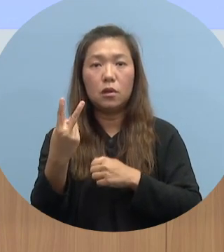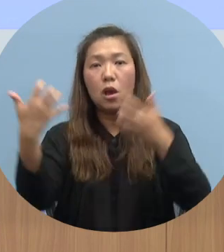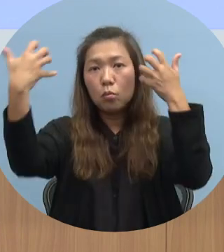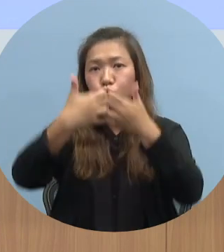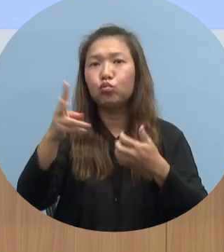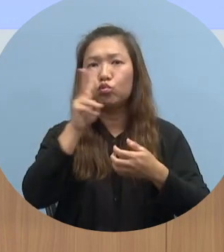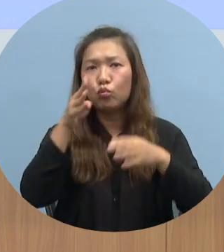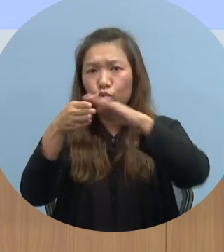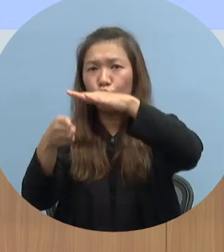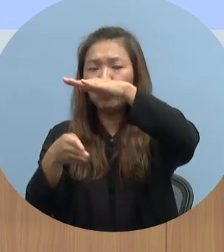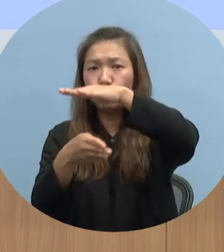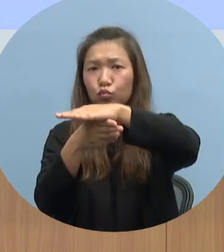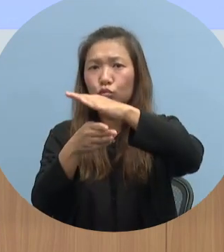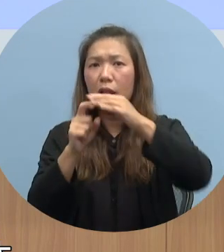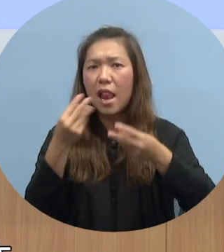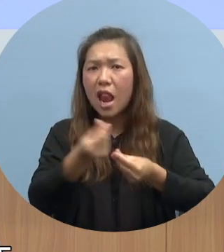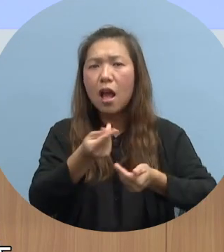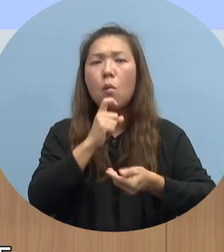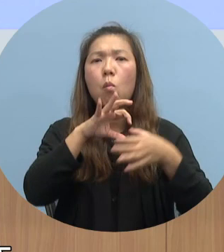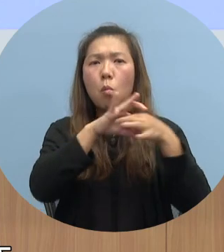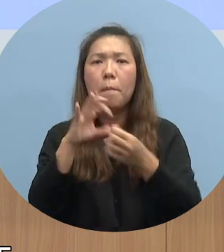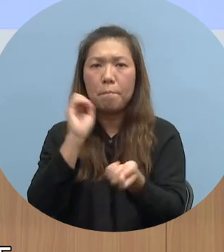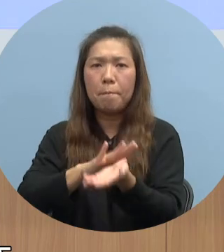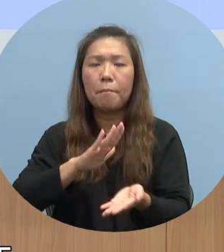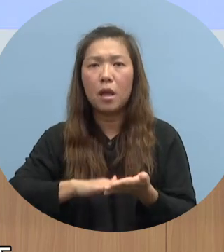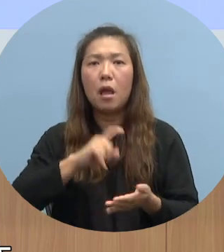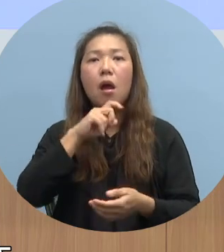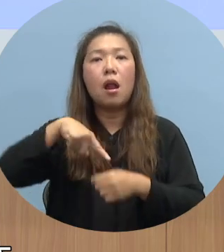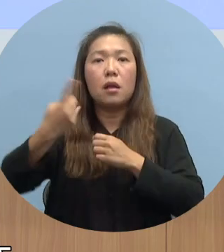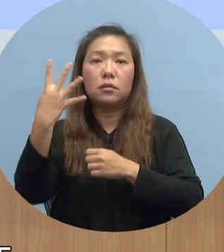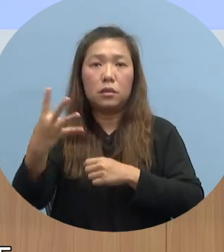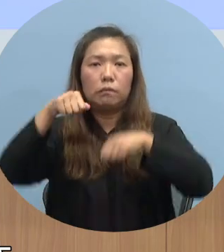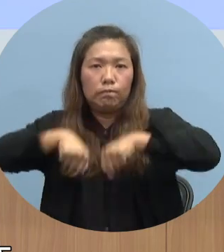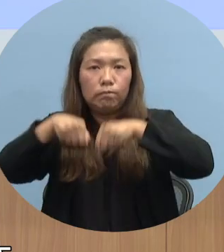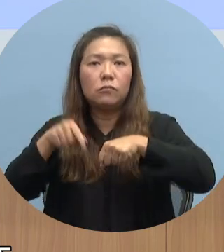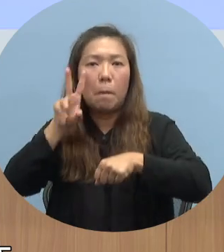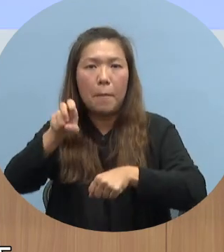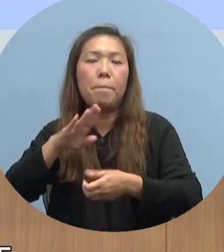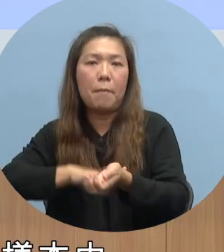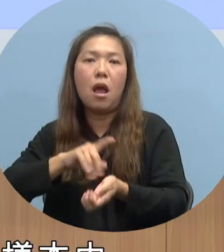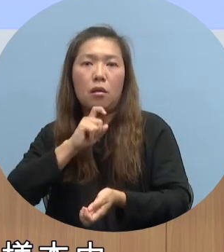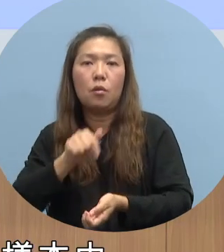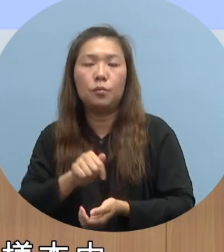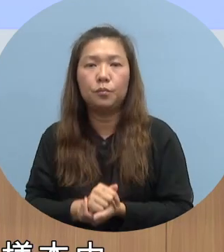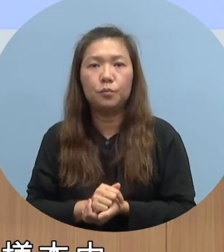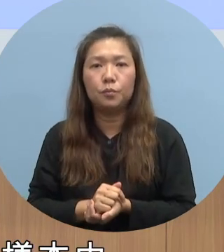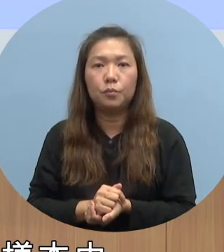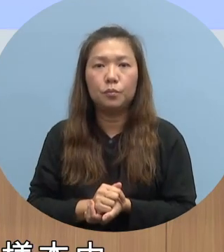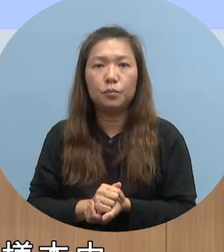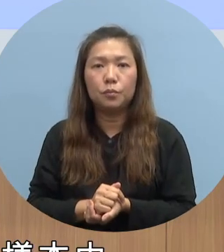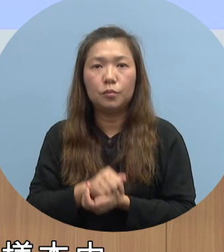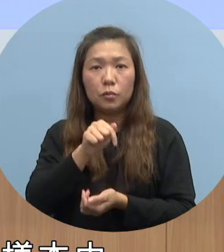庫嘅泥土樣本有關嘅陽性啦，同埋係有4個喺地盤嘅樣本係陽性嘅。咁喺呢